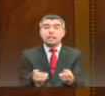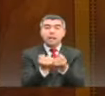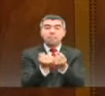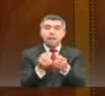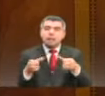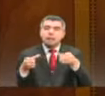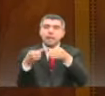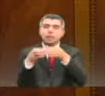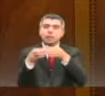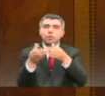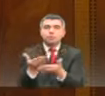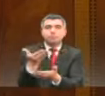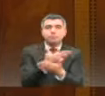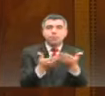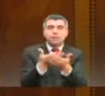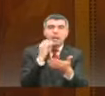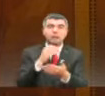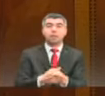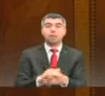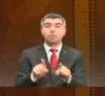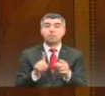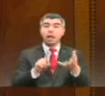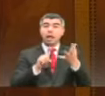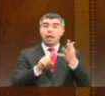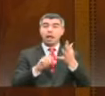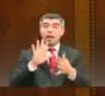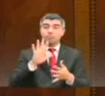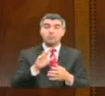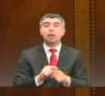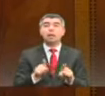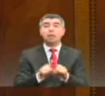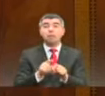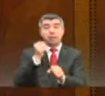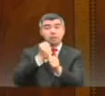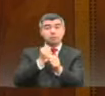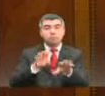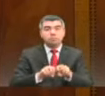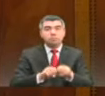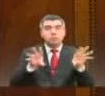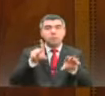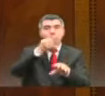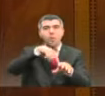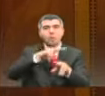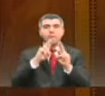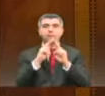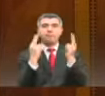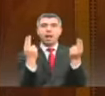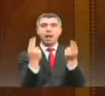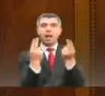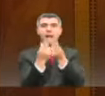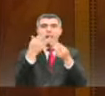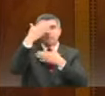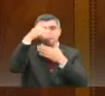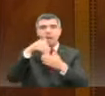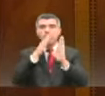والتماسك الاجتماعي والمجالي. خامساً، العمل على تعزيز الإشعاع الدولي للمغرب وخدمة قضاياه